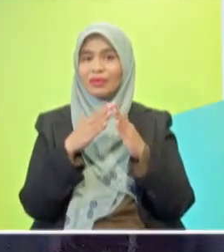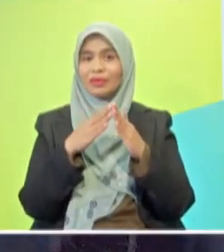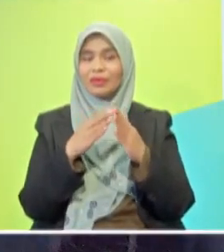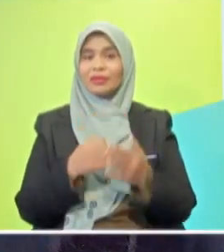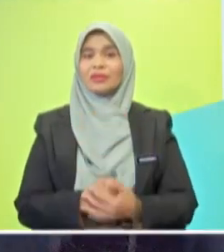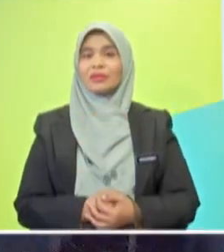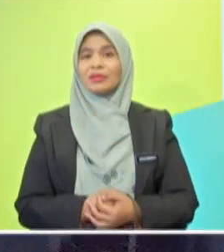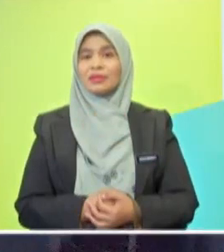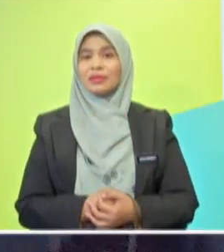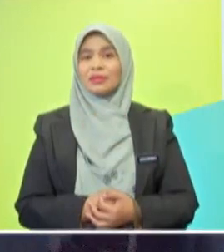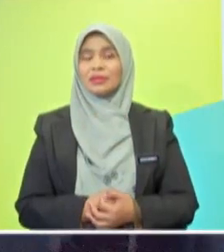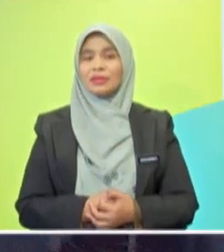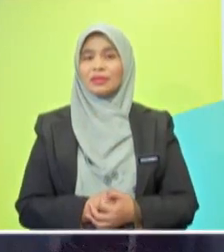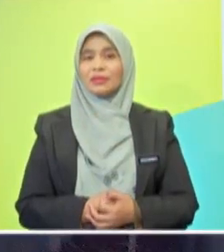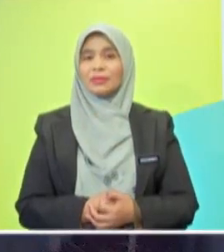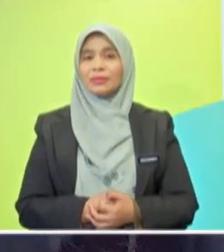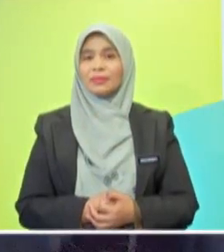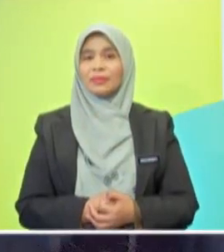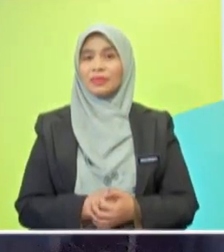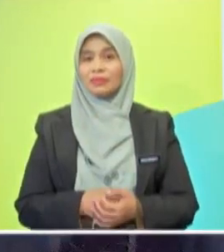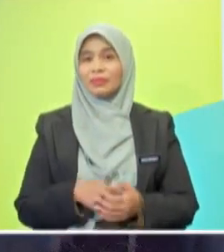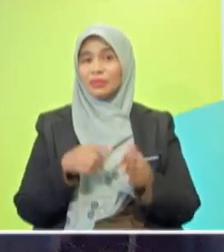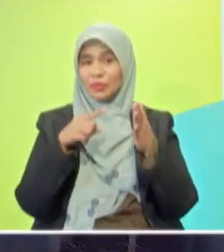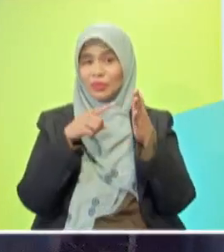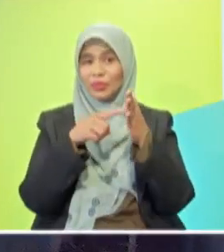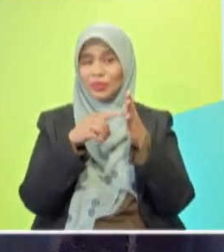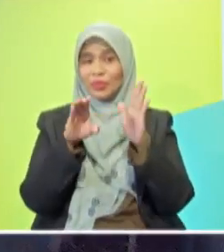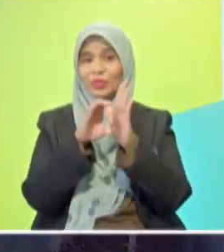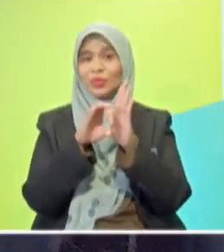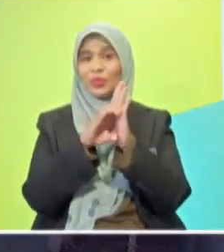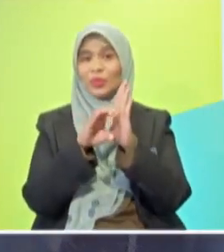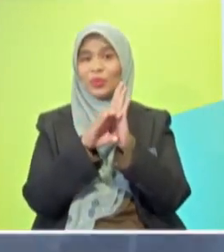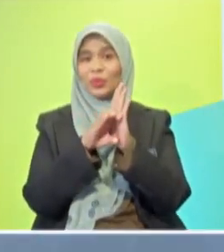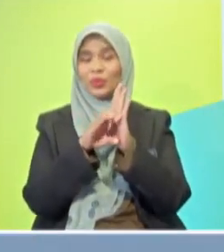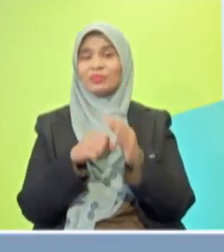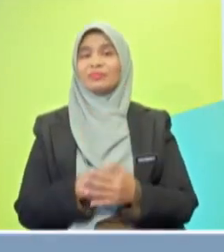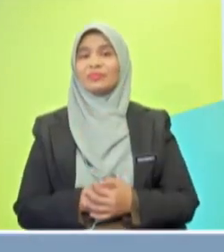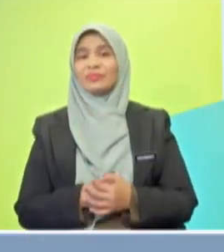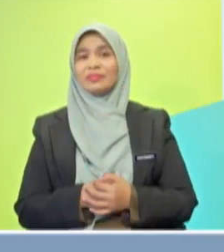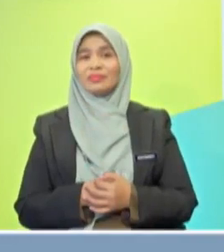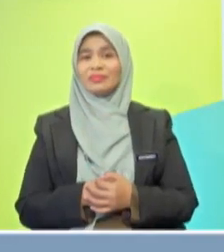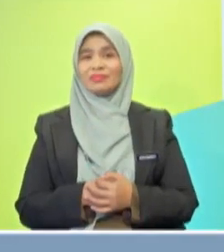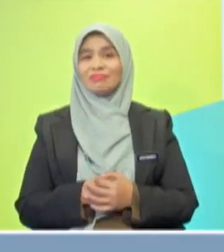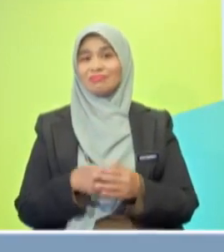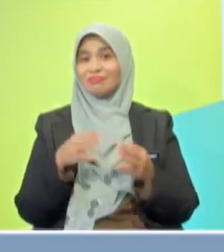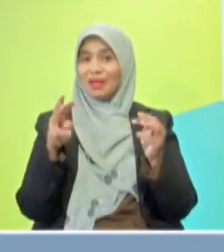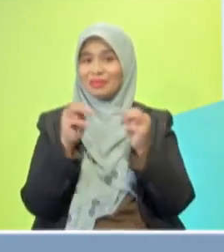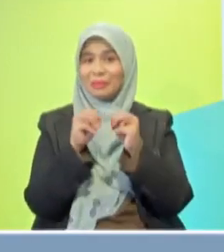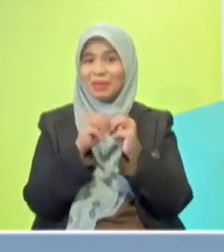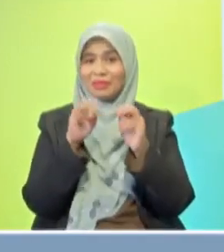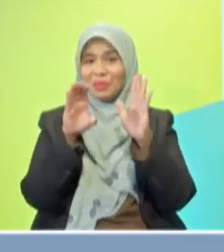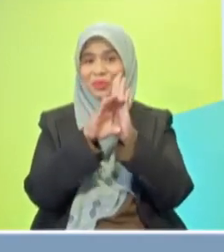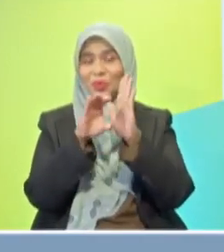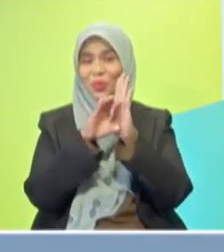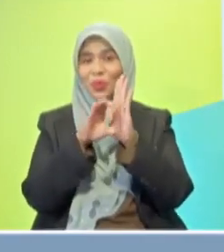Okey, angkat tinggi sikit. Okey, boleh angkat? Baiklah. Baju apa tu, Abang Aiman? Nampak tak? Baju apa tu? Ada yang tunjuk